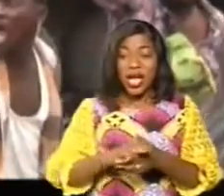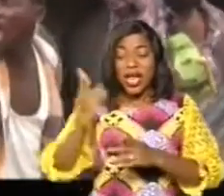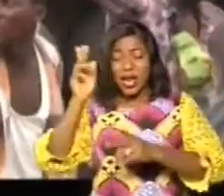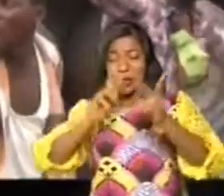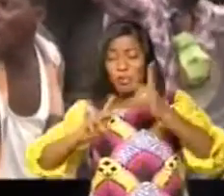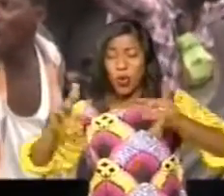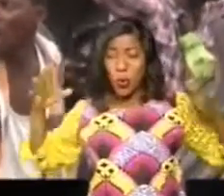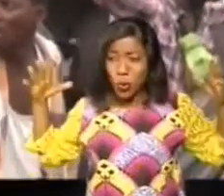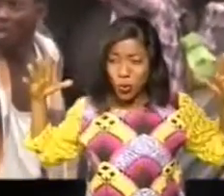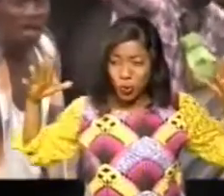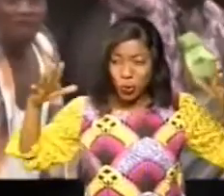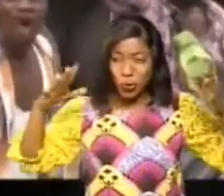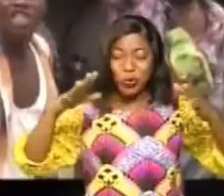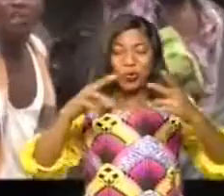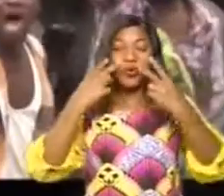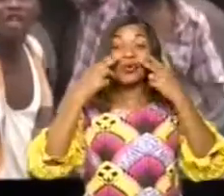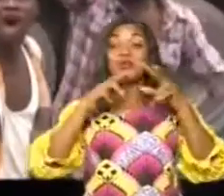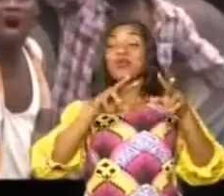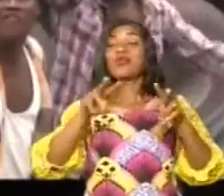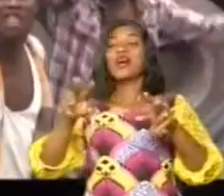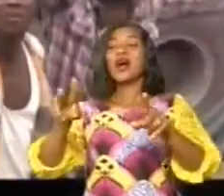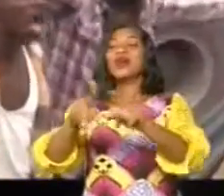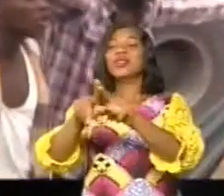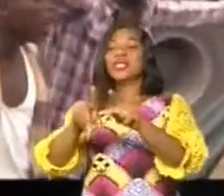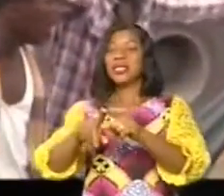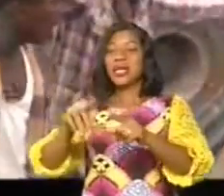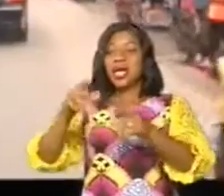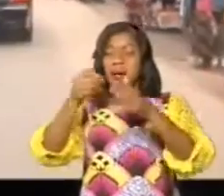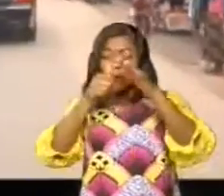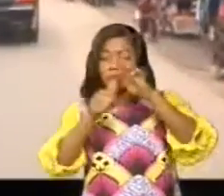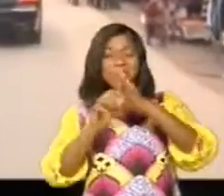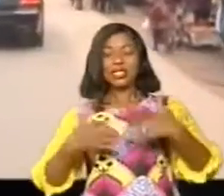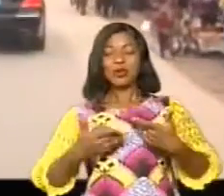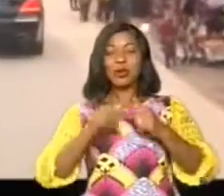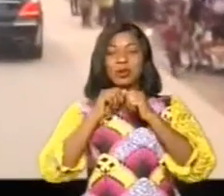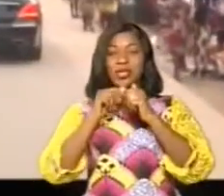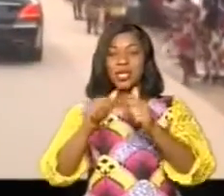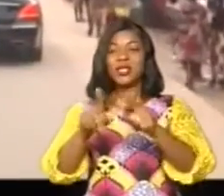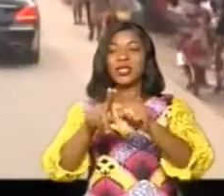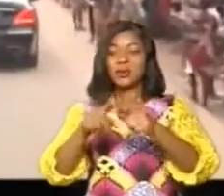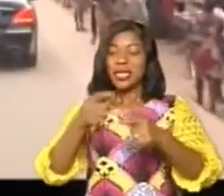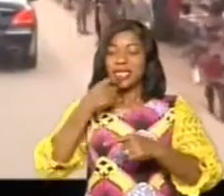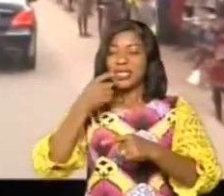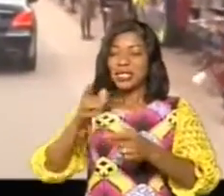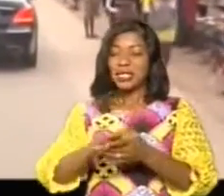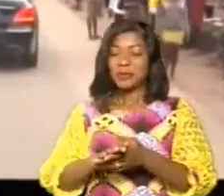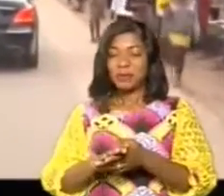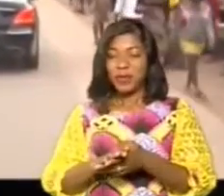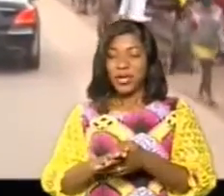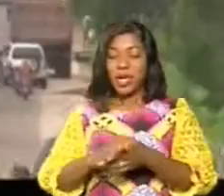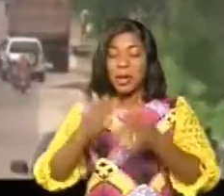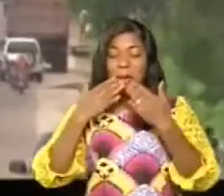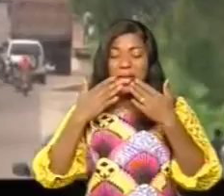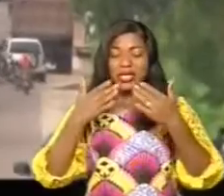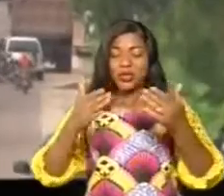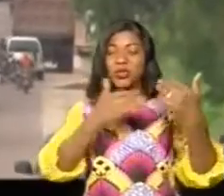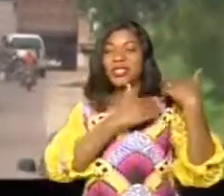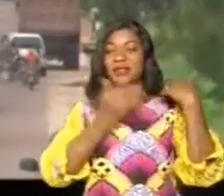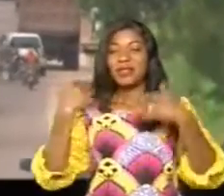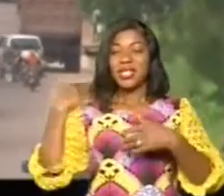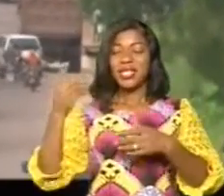route nationale numéro 1 n'ont pas caché leur satisfaction en remerciant le chef de l'État Félix-Antoine Tshisekedi qui